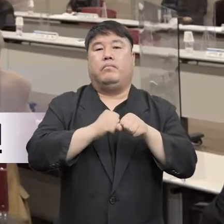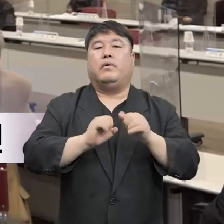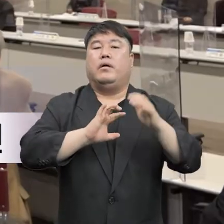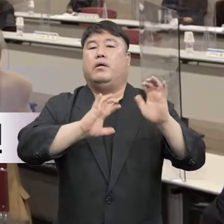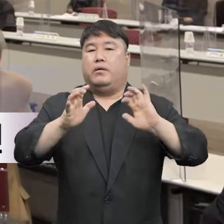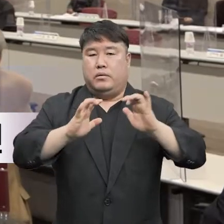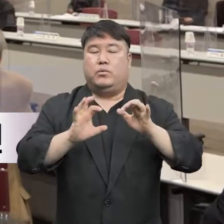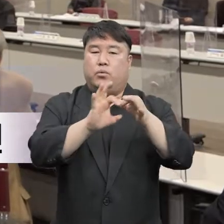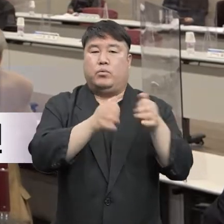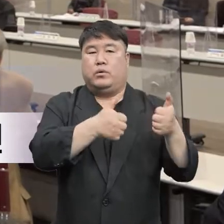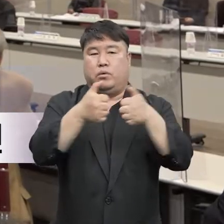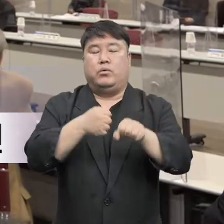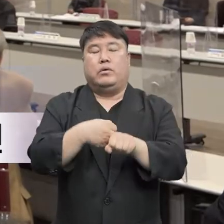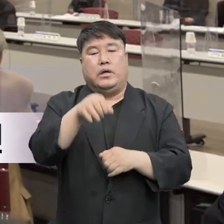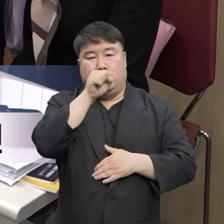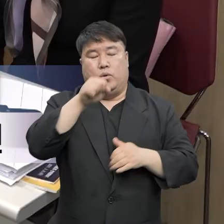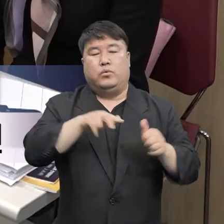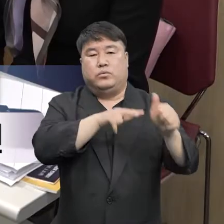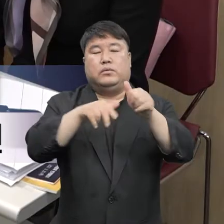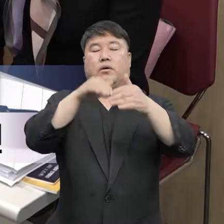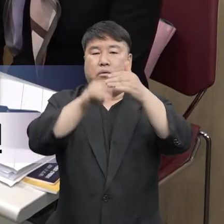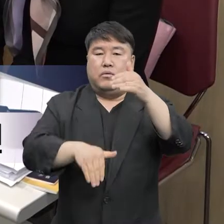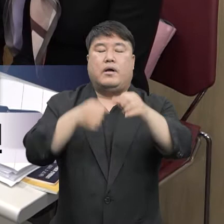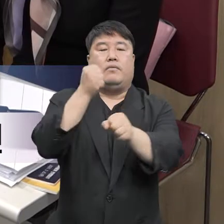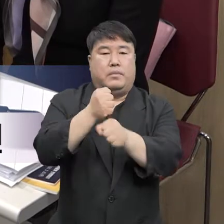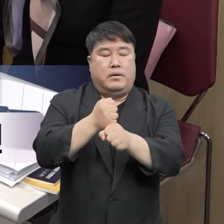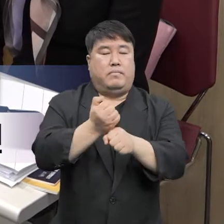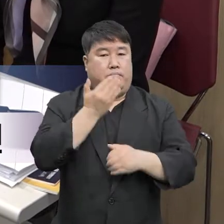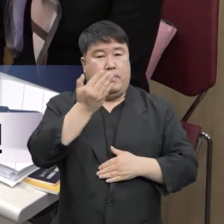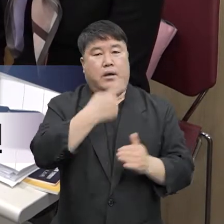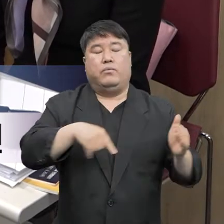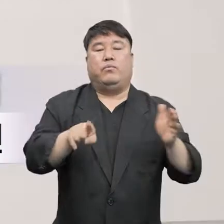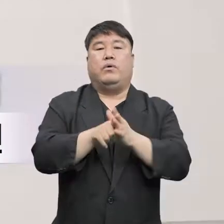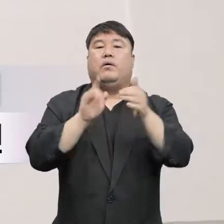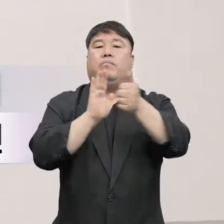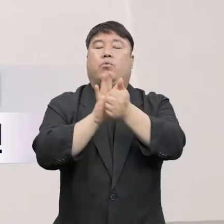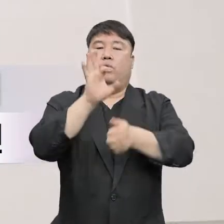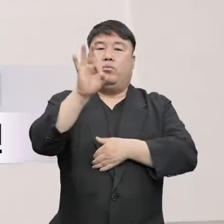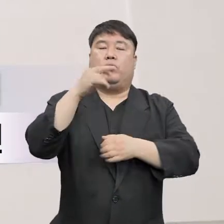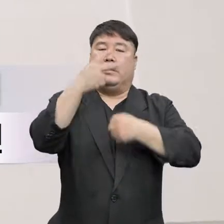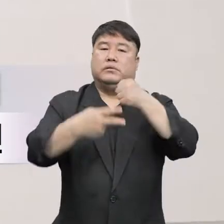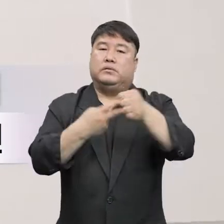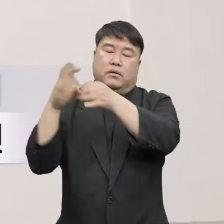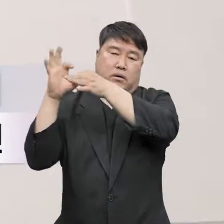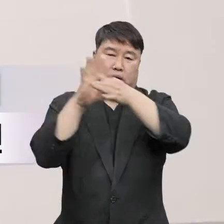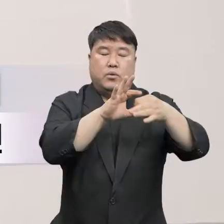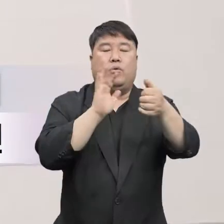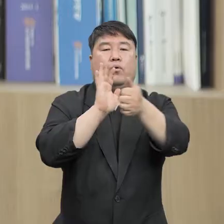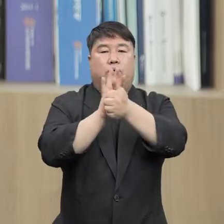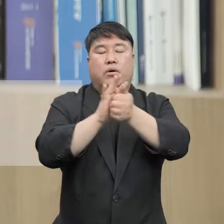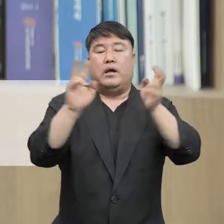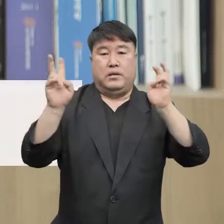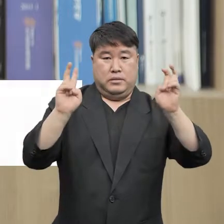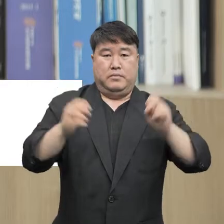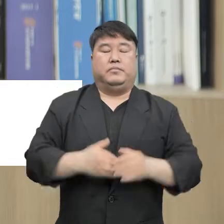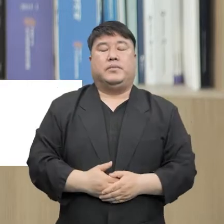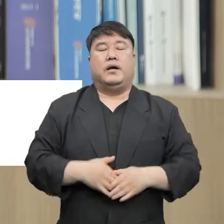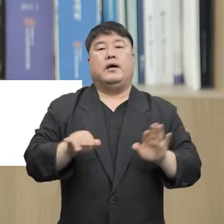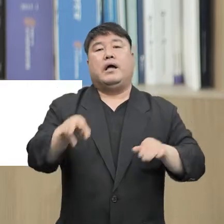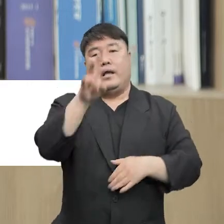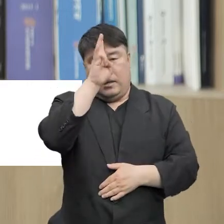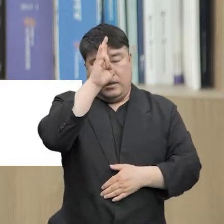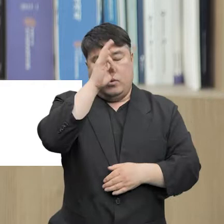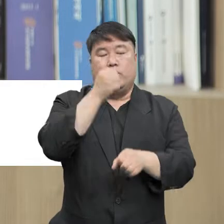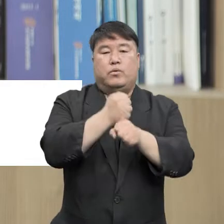양질의 콘텐츠가 창 제작될 수 있도록 보조금을 2년 연 숙 지원하는 사업입니다 예술 작품